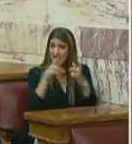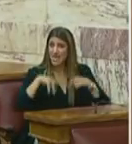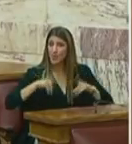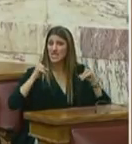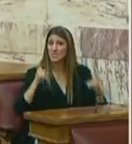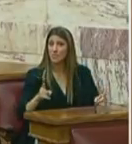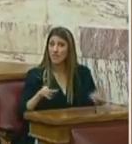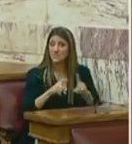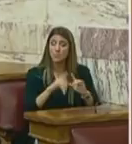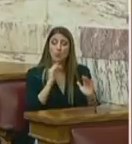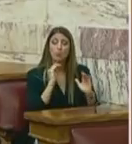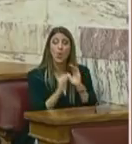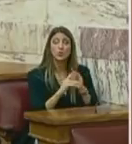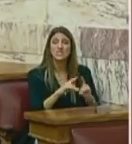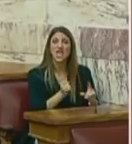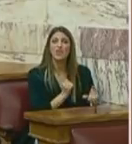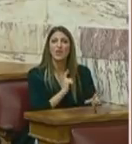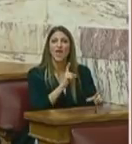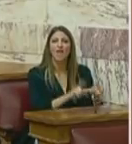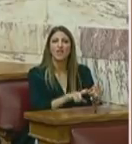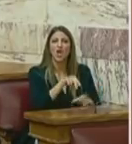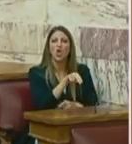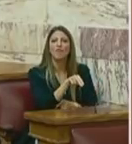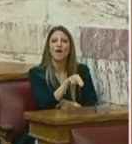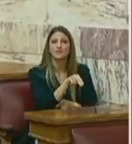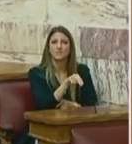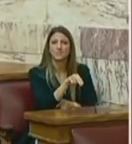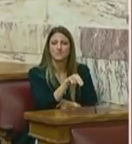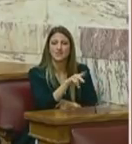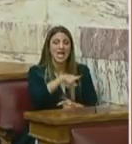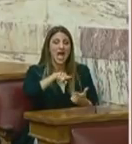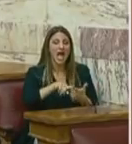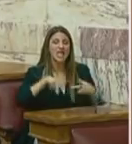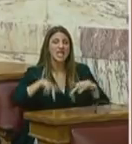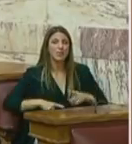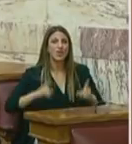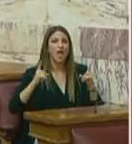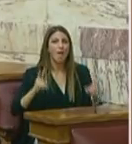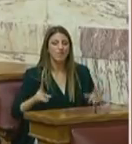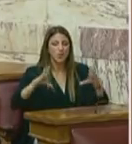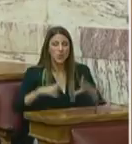Καθορίσανε ή όχι οι αποφάσεις αυτές τιμές συγκεκριμένων φαρμάκων της συγκεκριμένης εταιρείας?